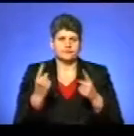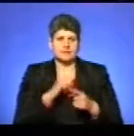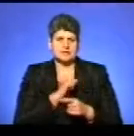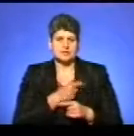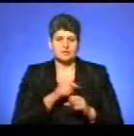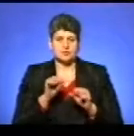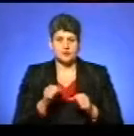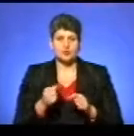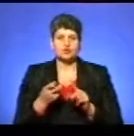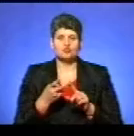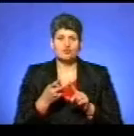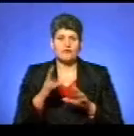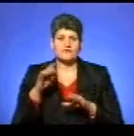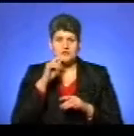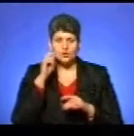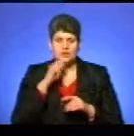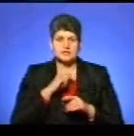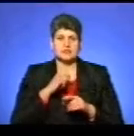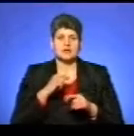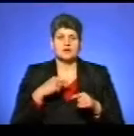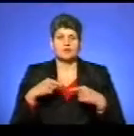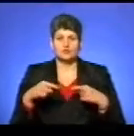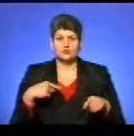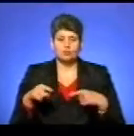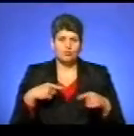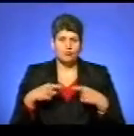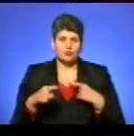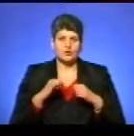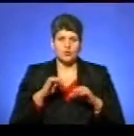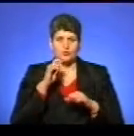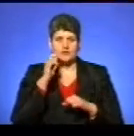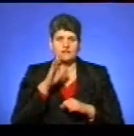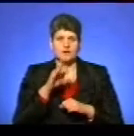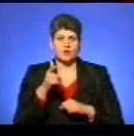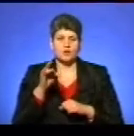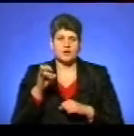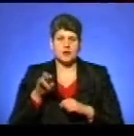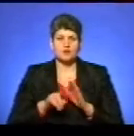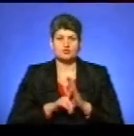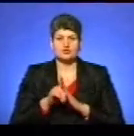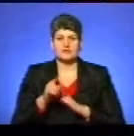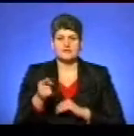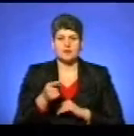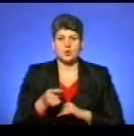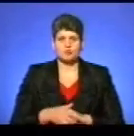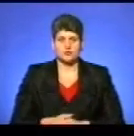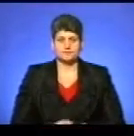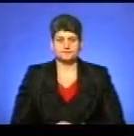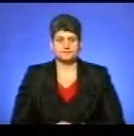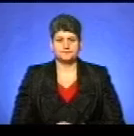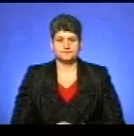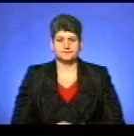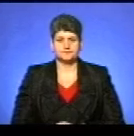Другий всеукраїнський турнір з волейболу серед юнаків пам'яті Героя України Віктора Гурняка розпочався у Тернополі.